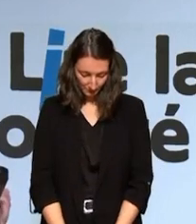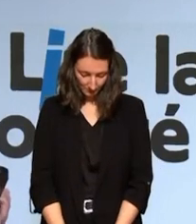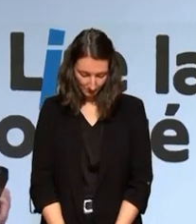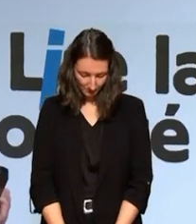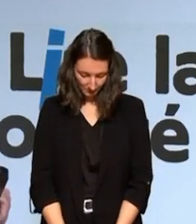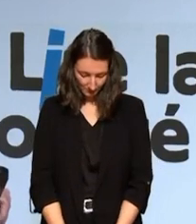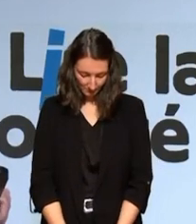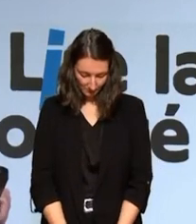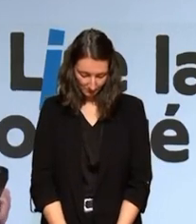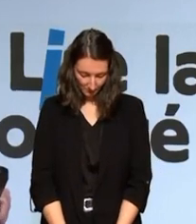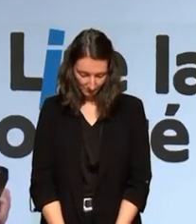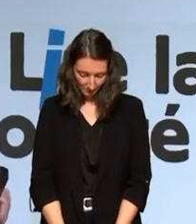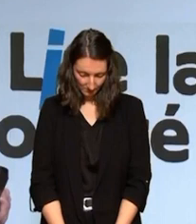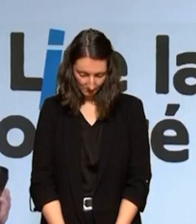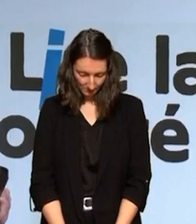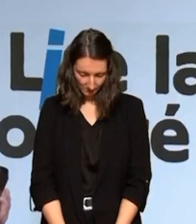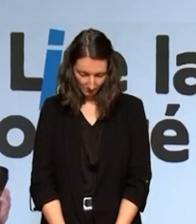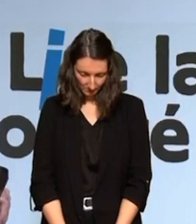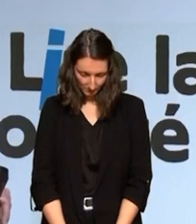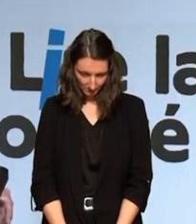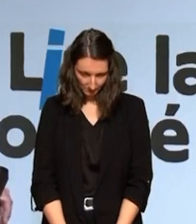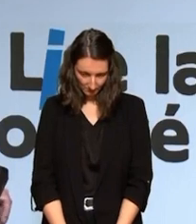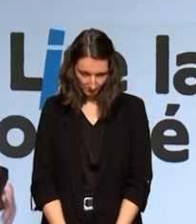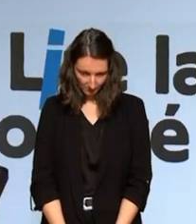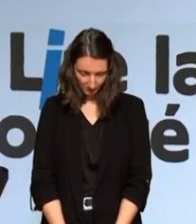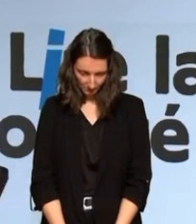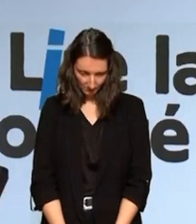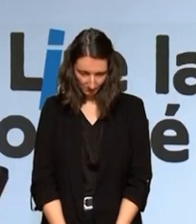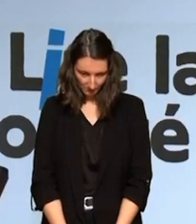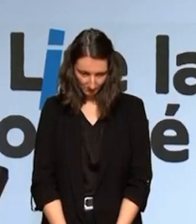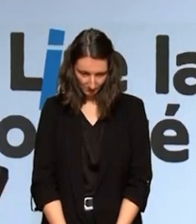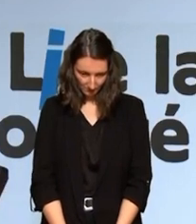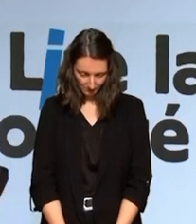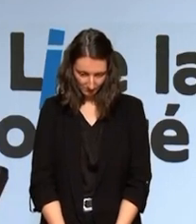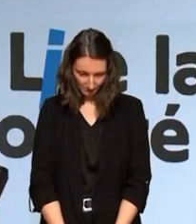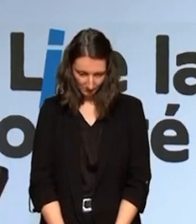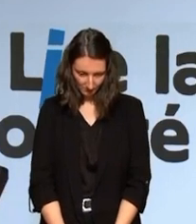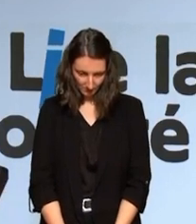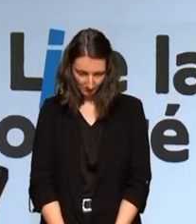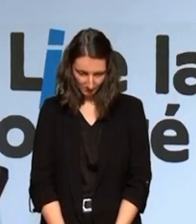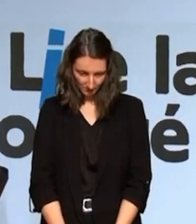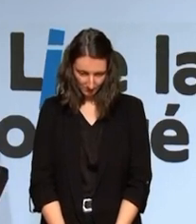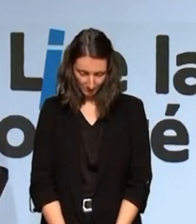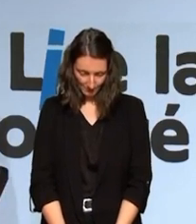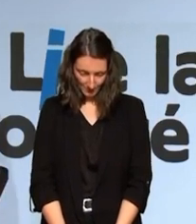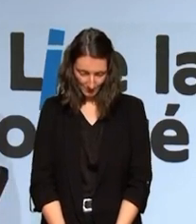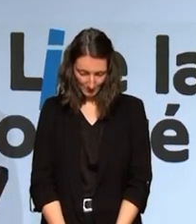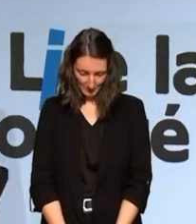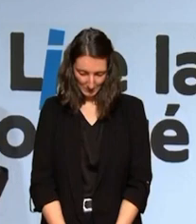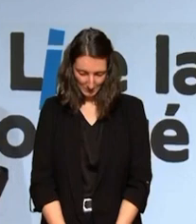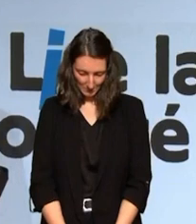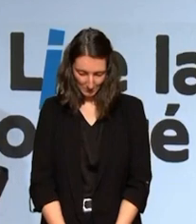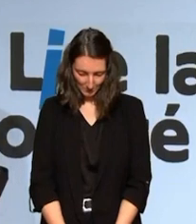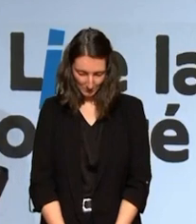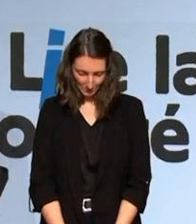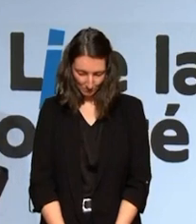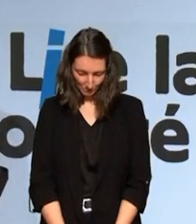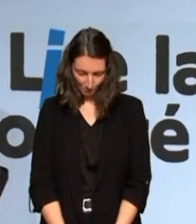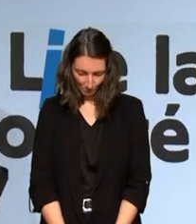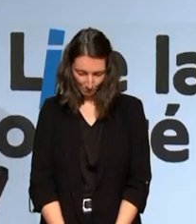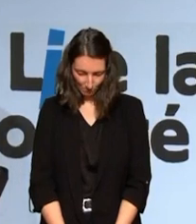Frauen und Verstorbene und verlangte, selber zu sterben, verlangte,